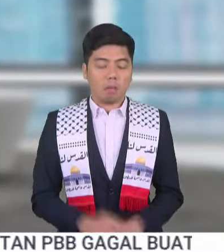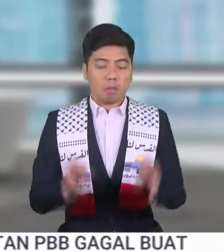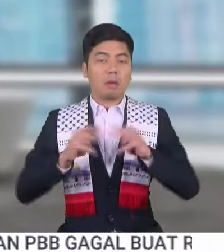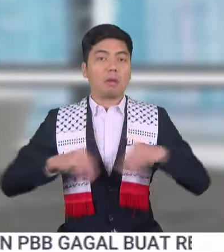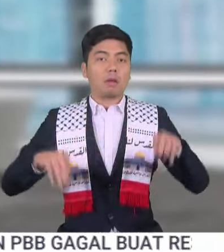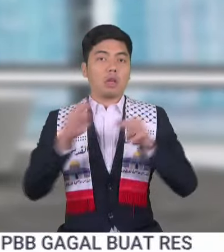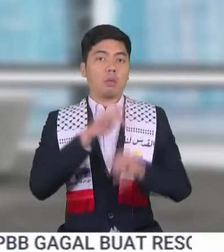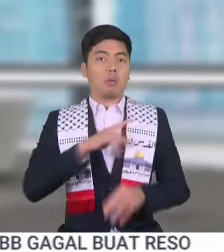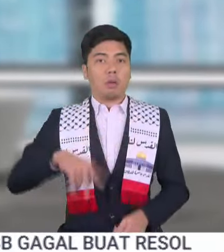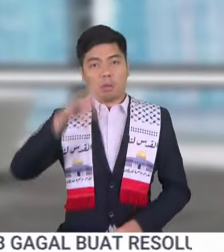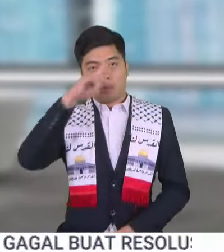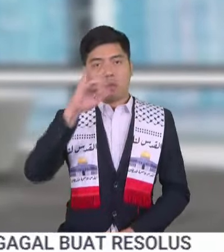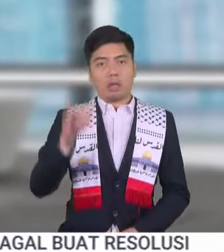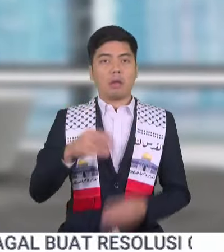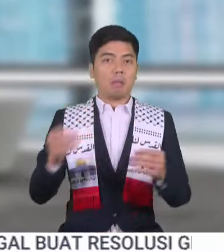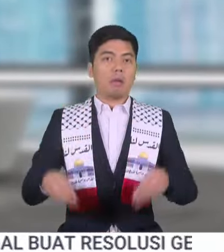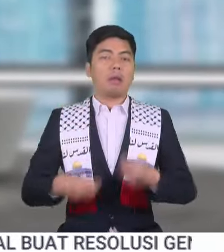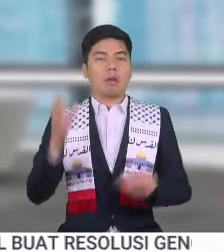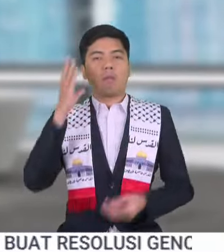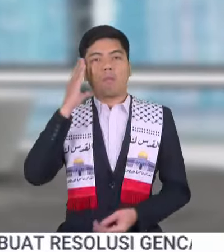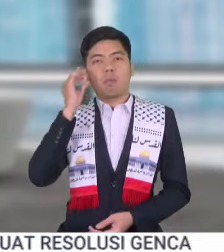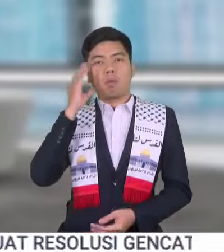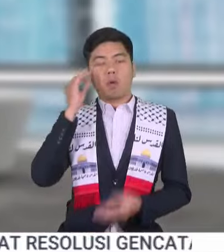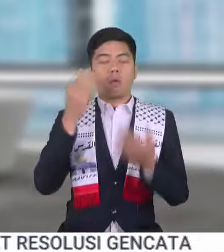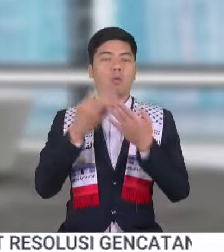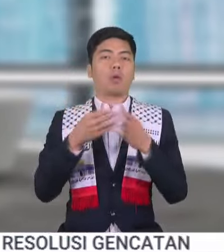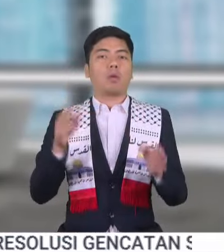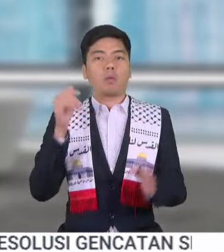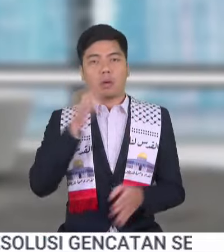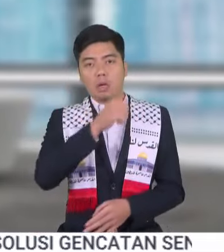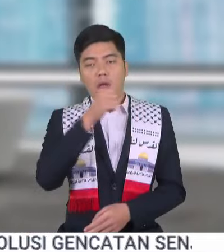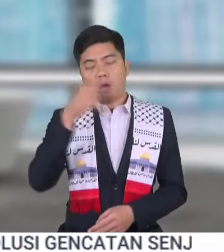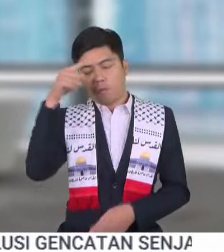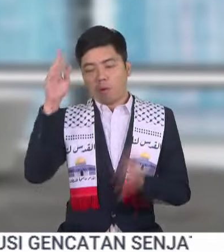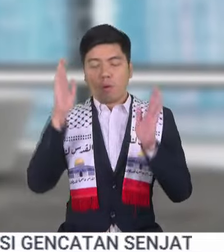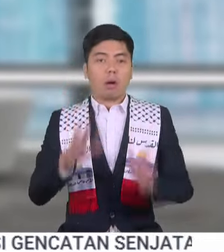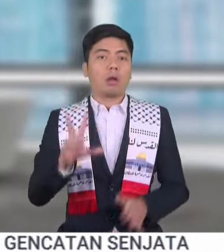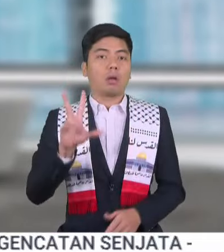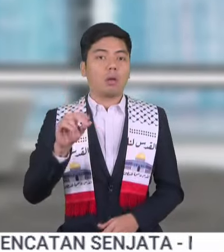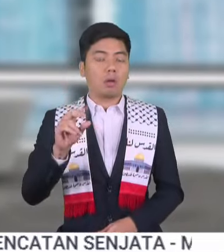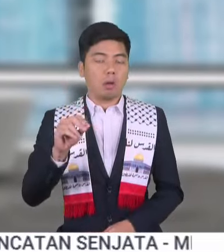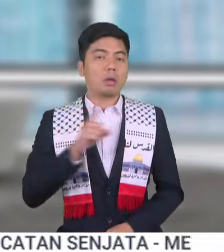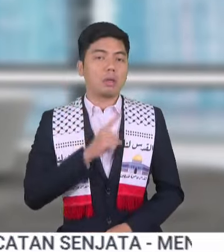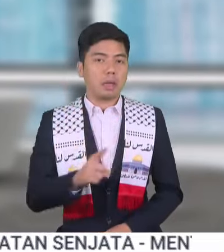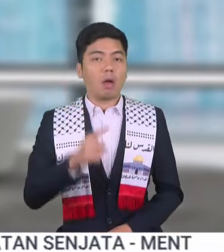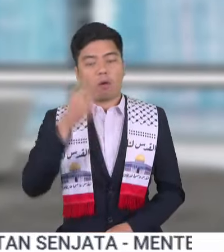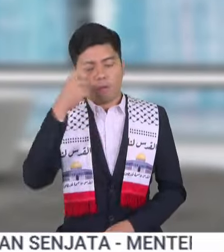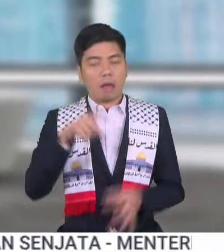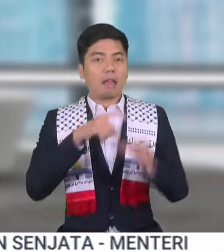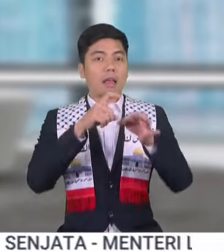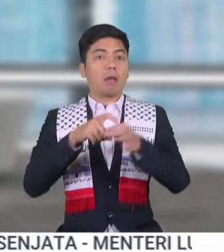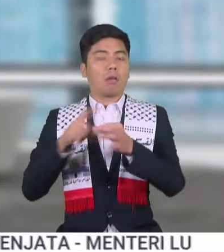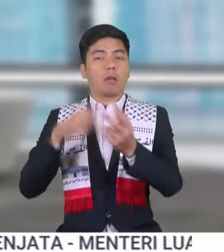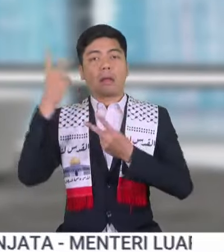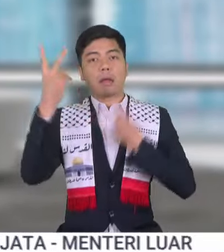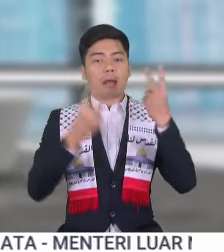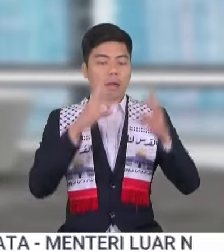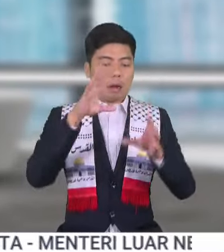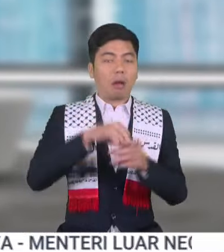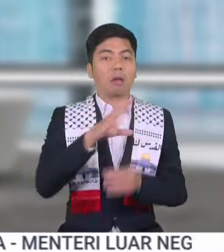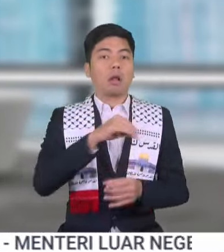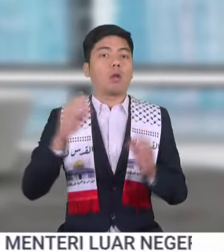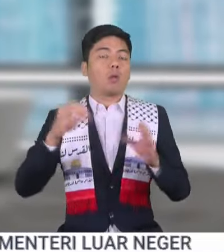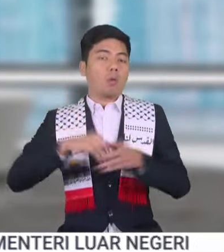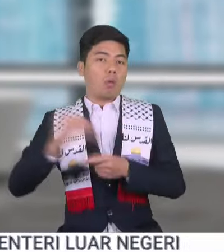Masjid Putra Putrajaya menawarkan pengalaman berbuka puasa kepada pengunjung bukan Islam. Tujuannya bagi menarik pelancong dalam dan luar negara bagi